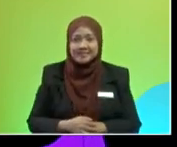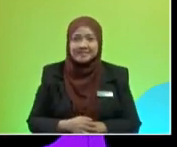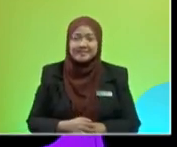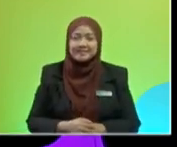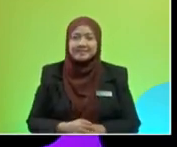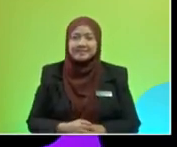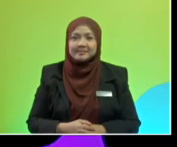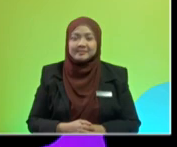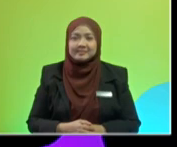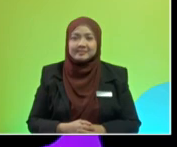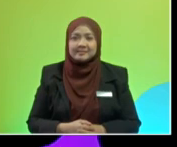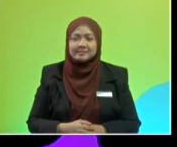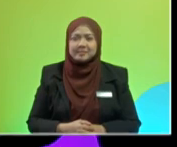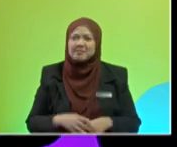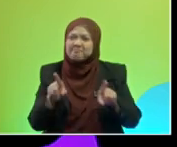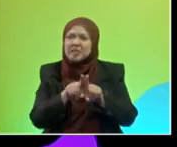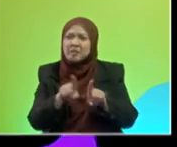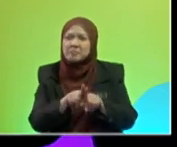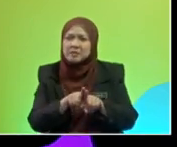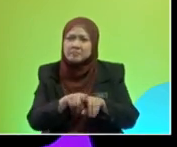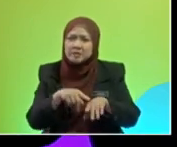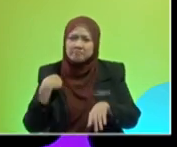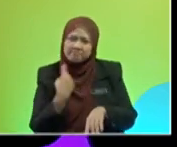yang kita pakai ini baju